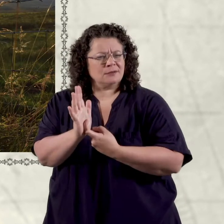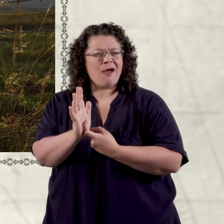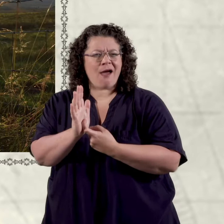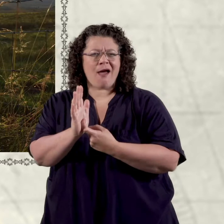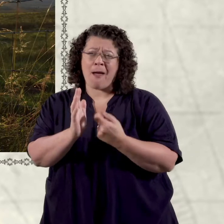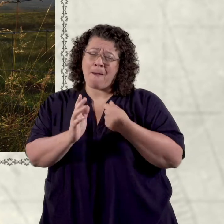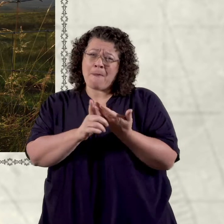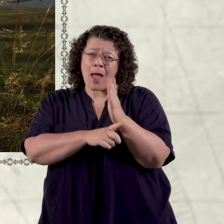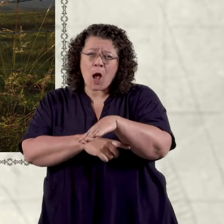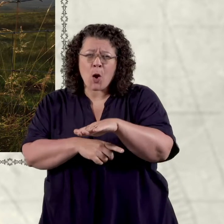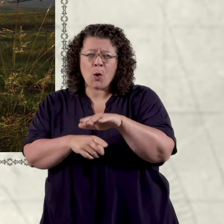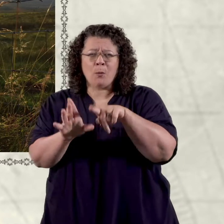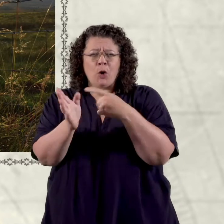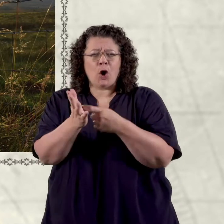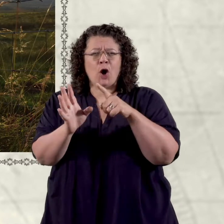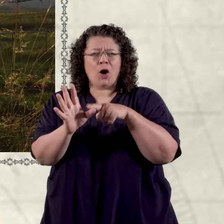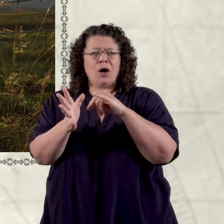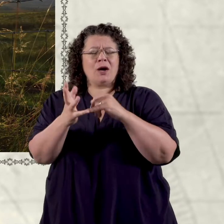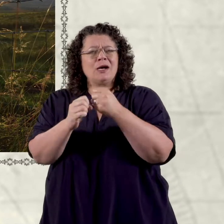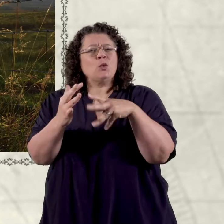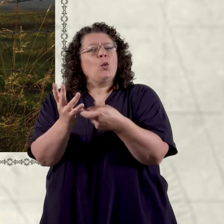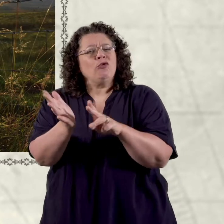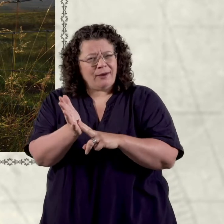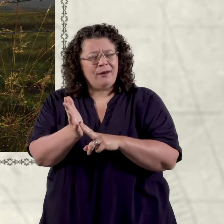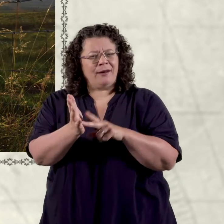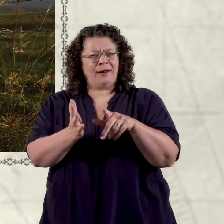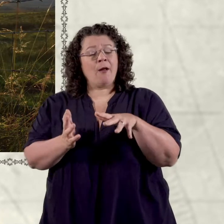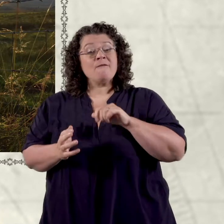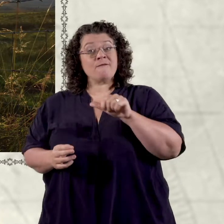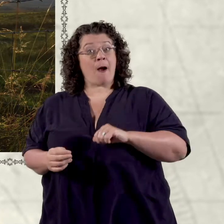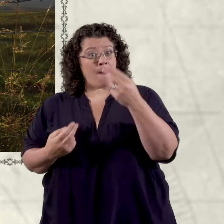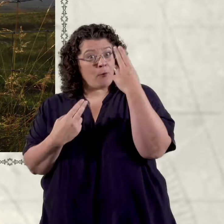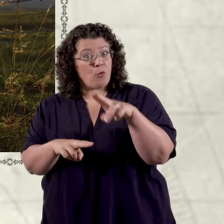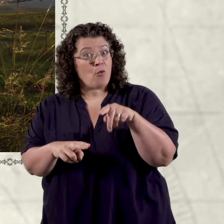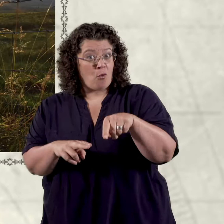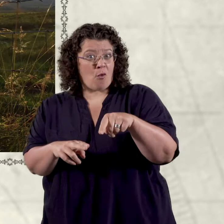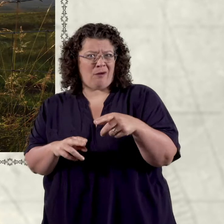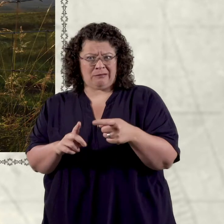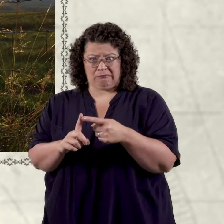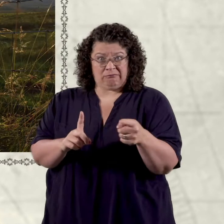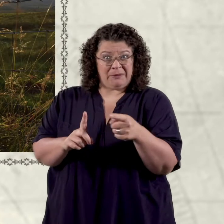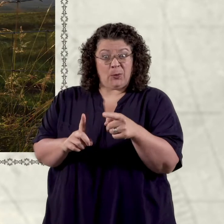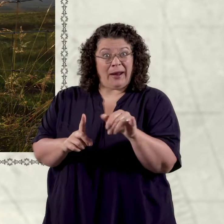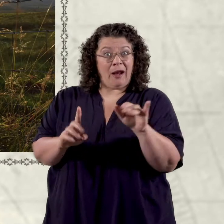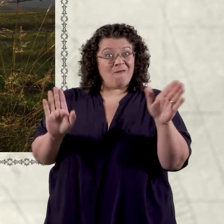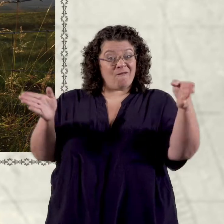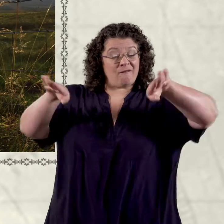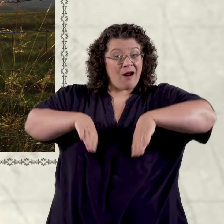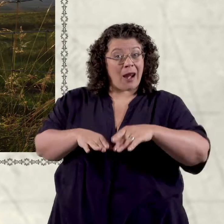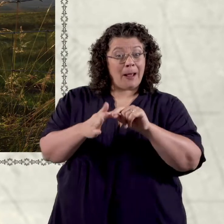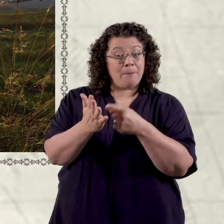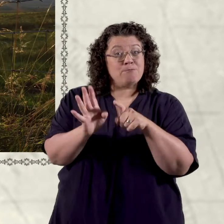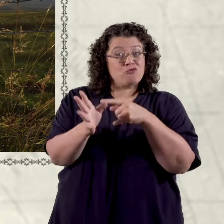Sori, fi sgwennodd honna chi, am gwm prysor. Mae'n nghartra i, ydych chi'n gweld, yr